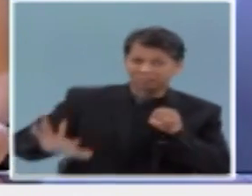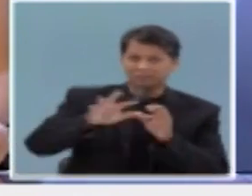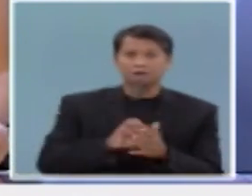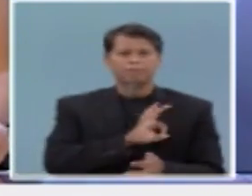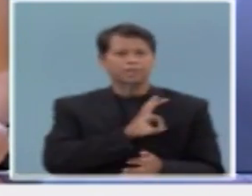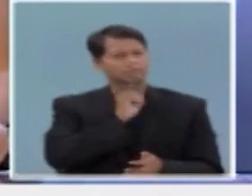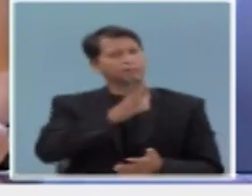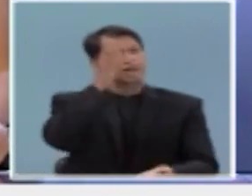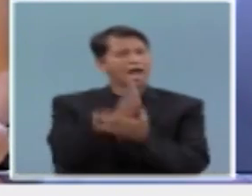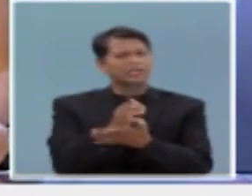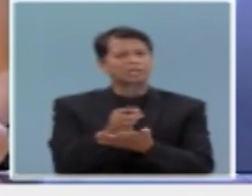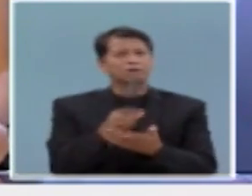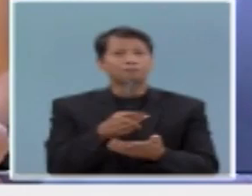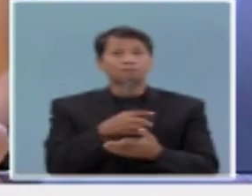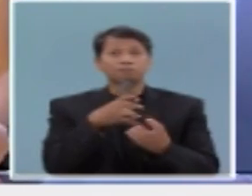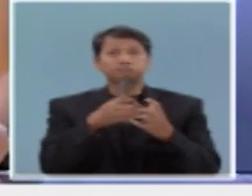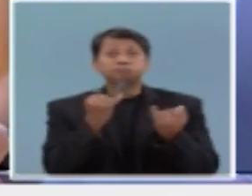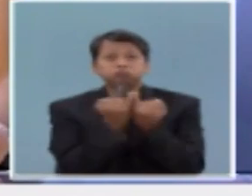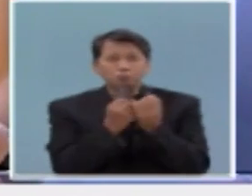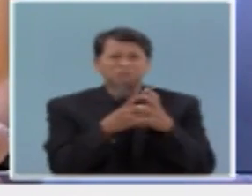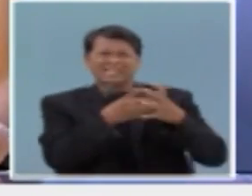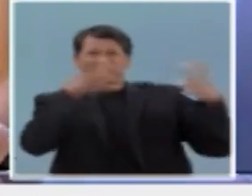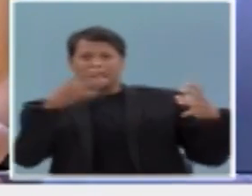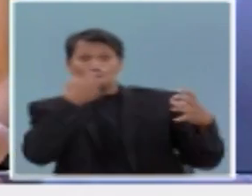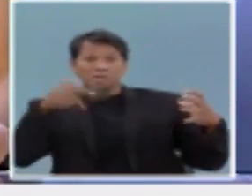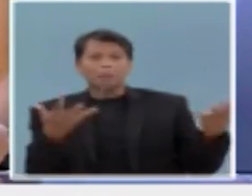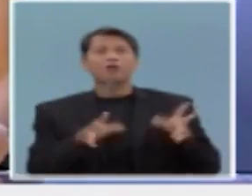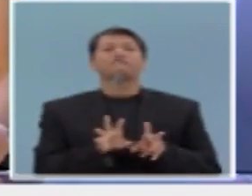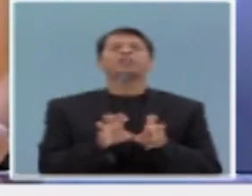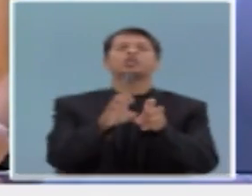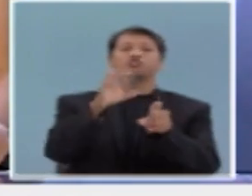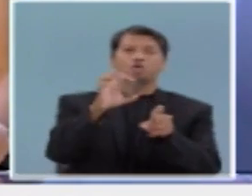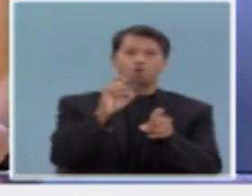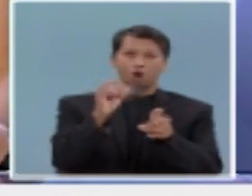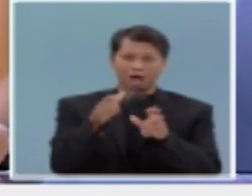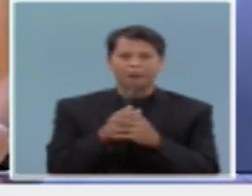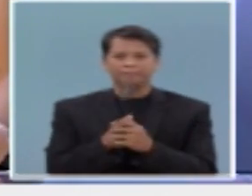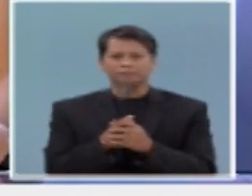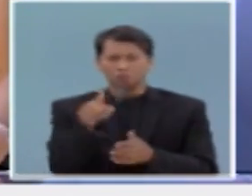menegaskan musuh terbesar Indonesia bukanlah virus corona, melainkan rasa panik dan ketakutan berlebihan.